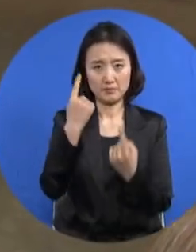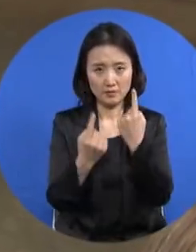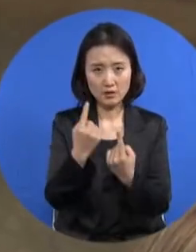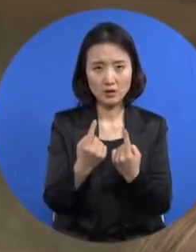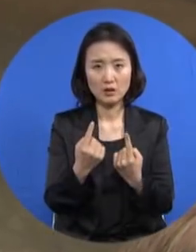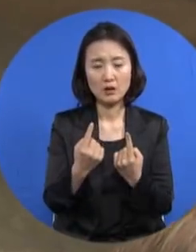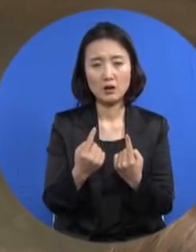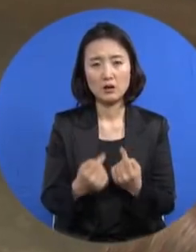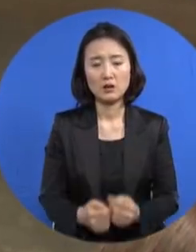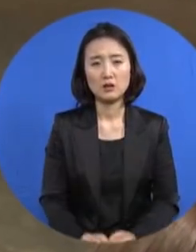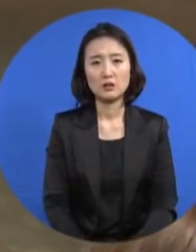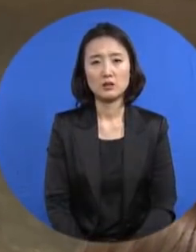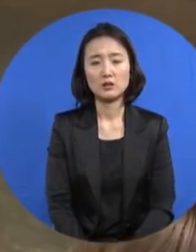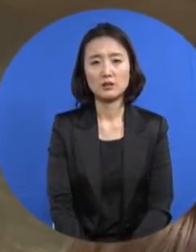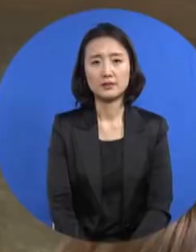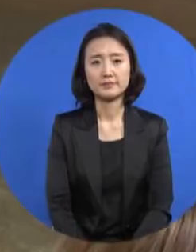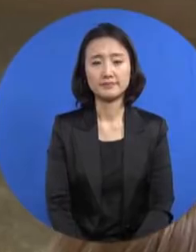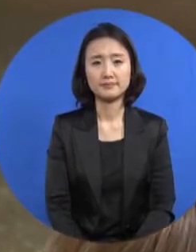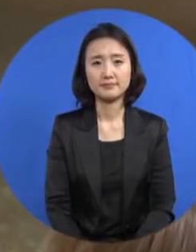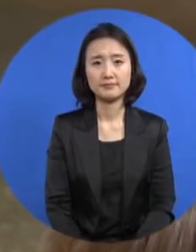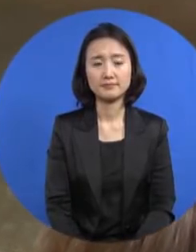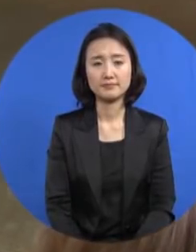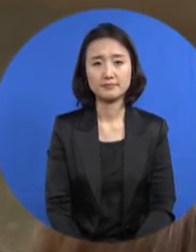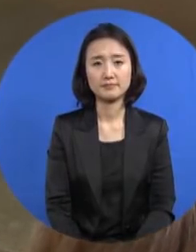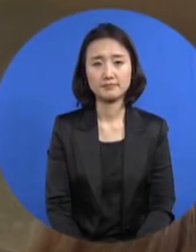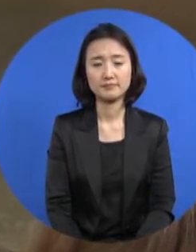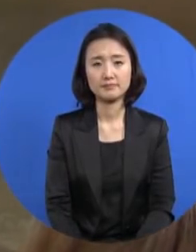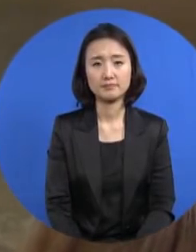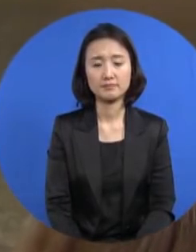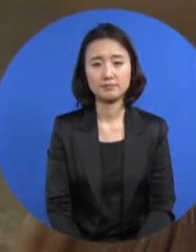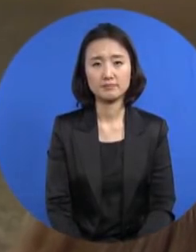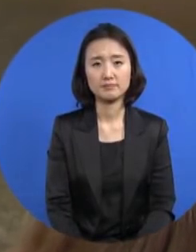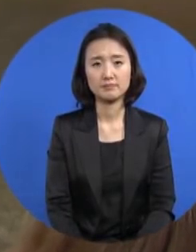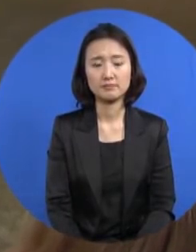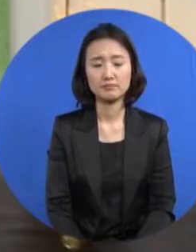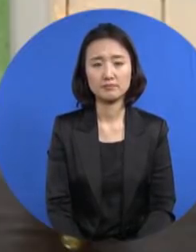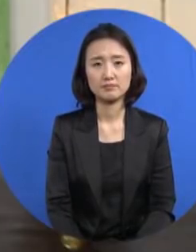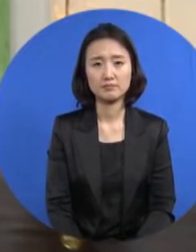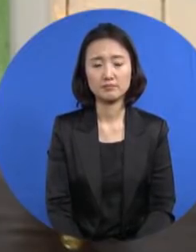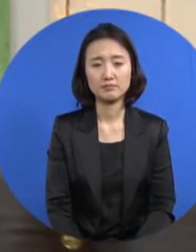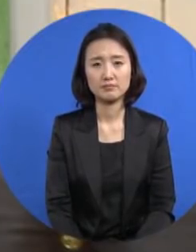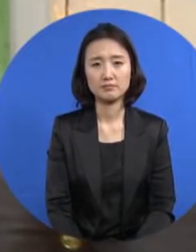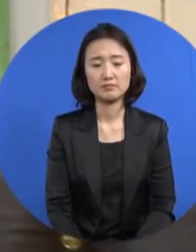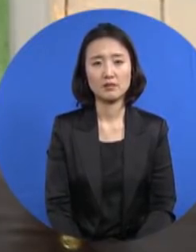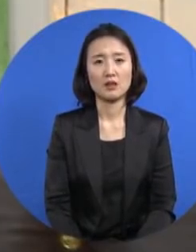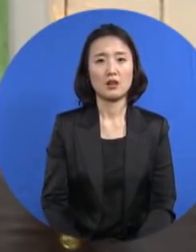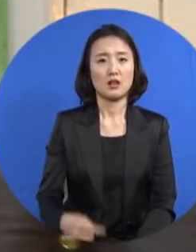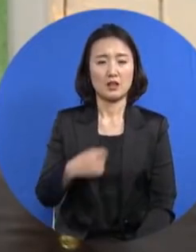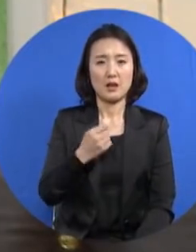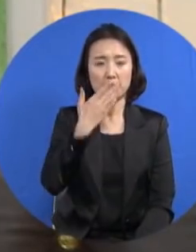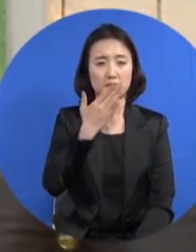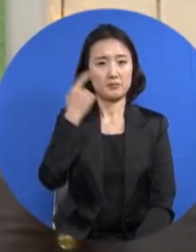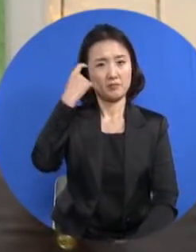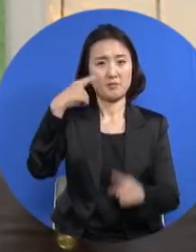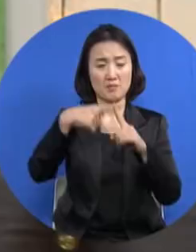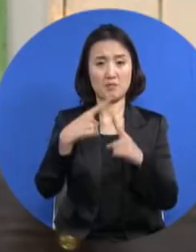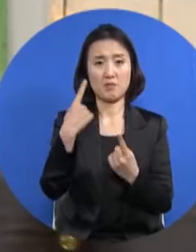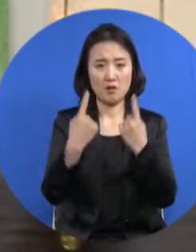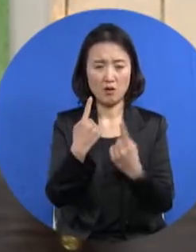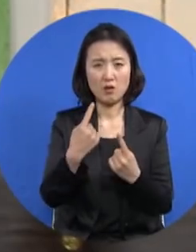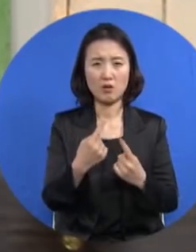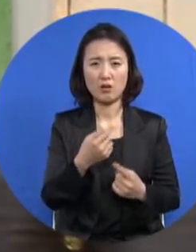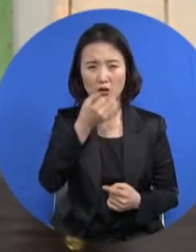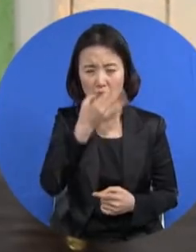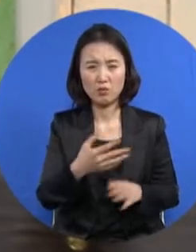나는 부정적인 거에 더 집중하게 되는데 없는 것이 더 많아요. 가진 것도 없죠. 경험도